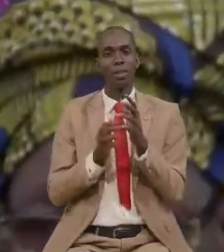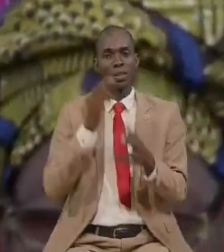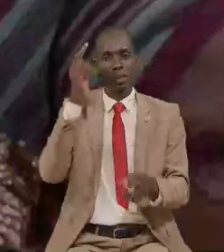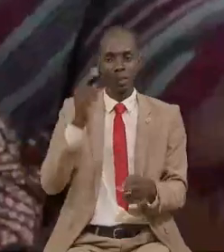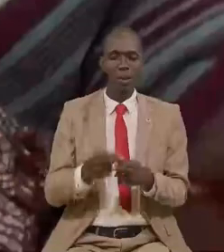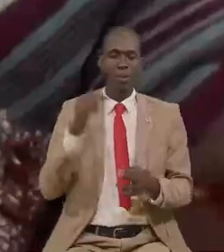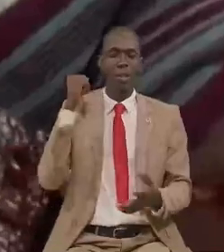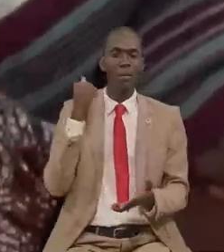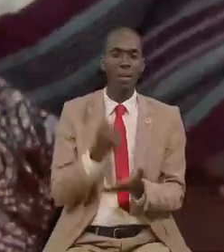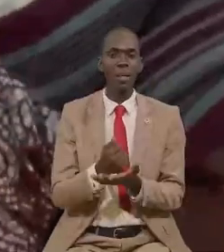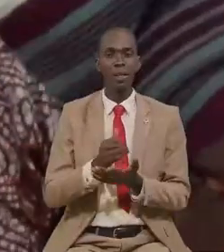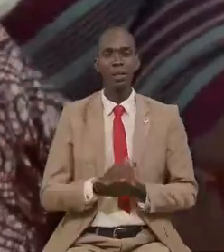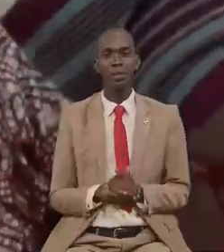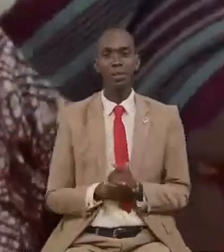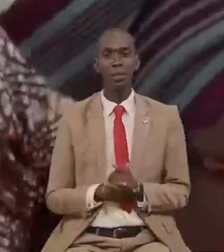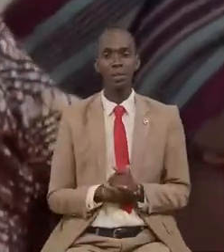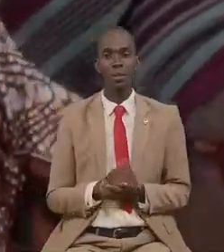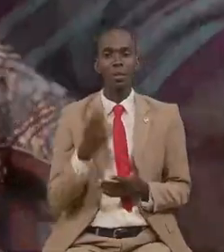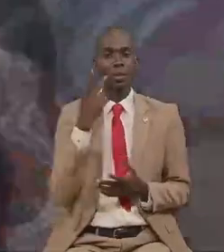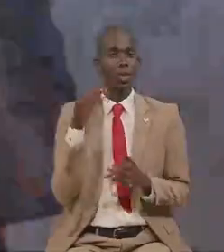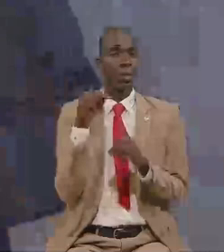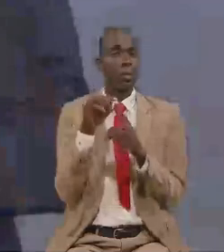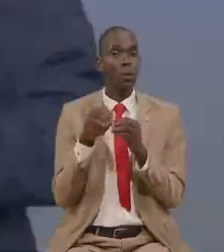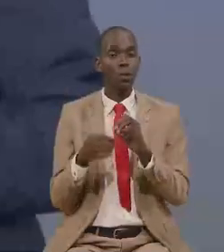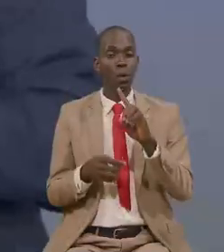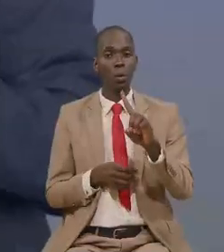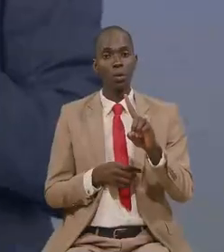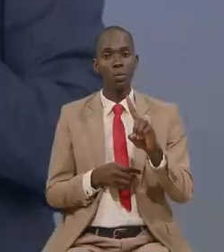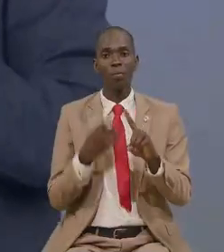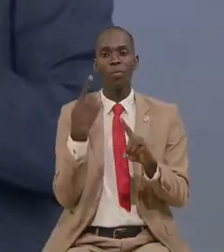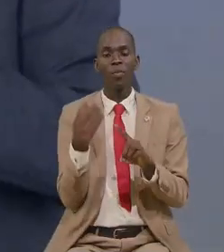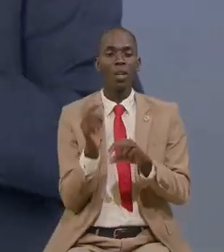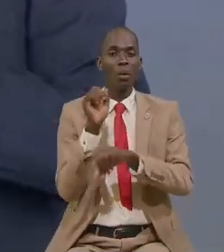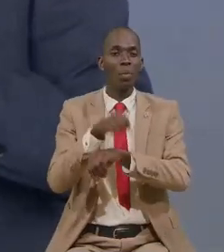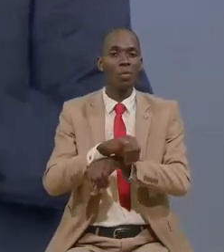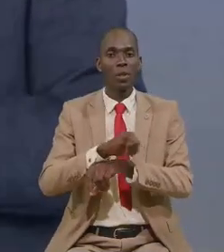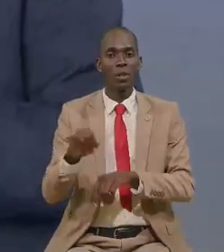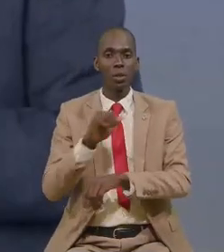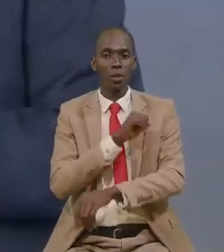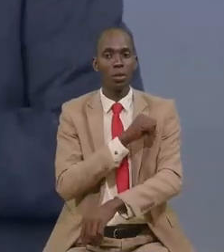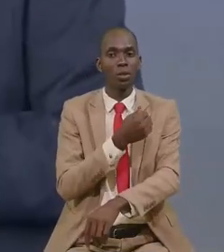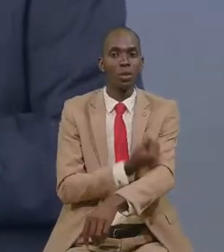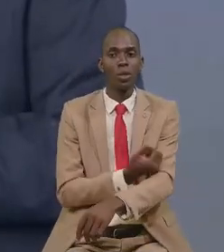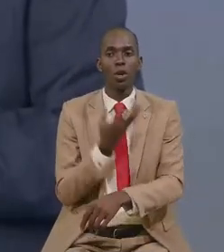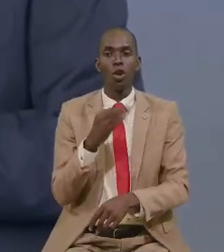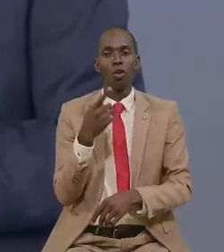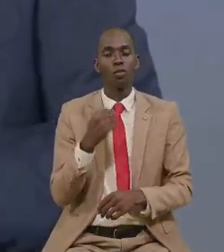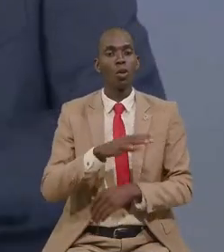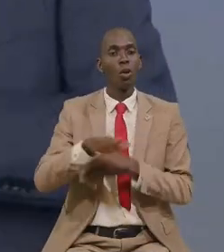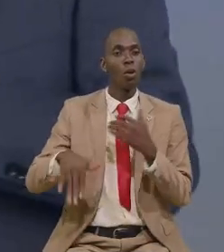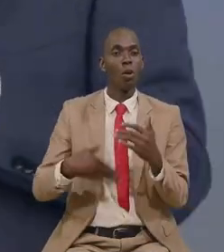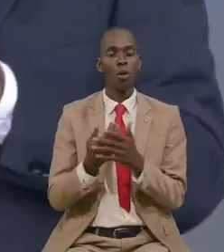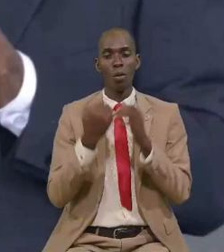de Jésus. Voyons le premier point. L'autorité dominante du souverain